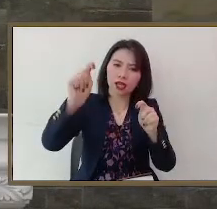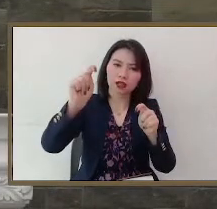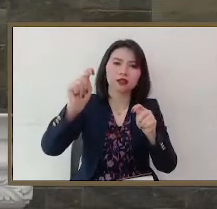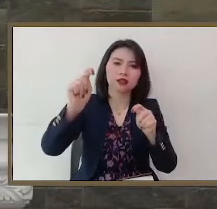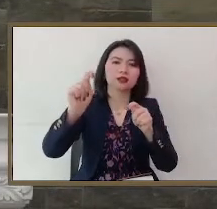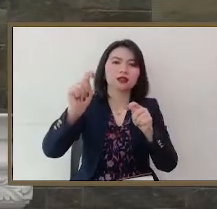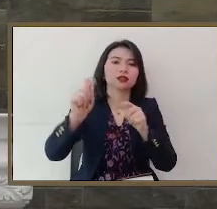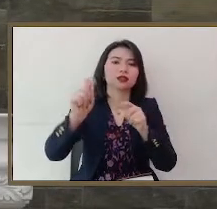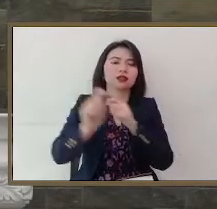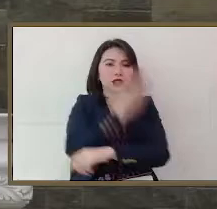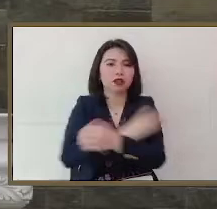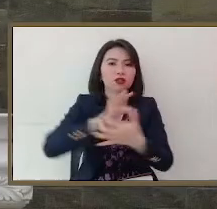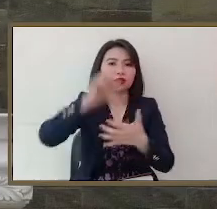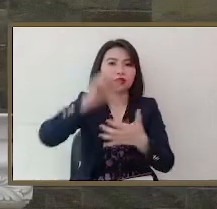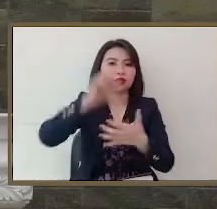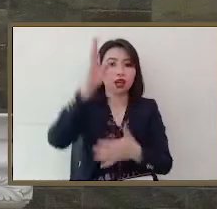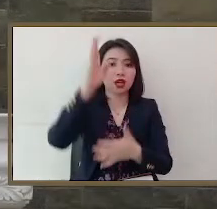trusting.